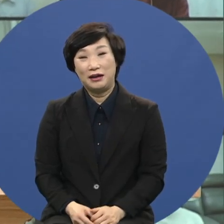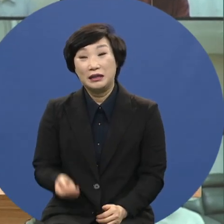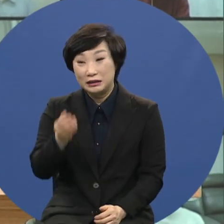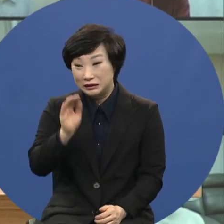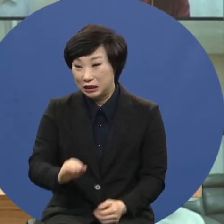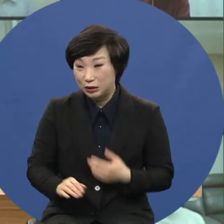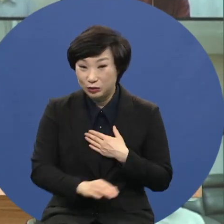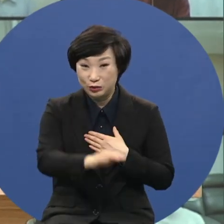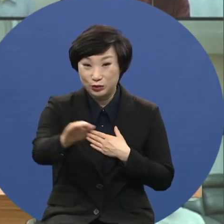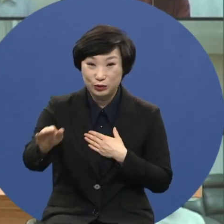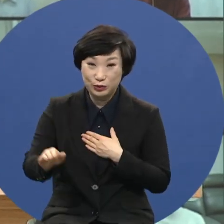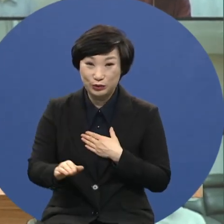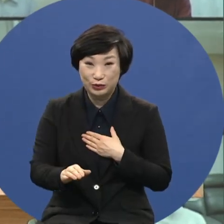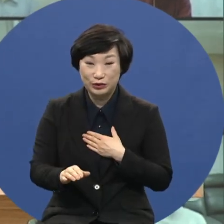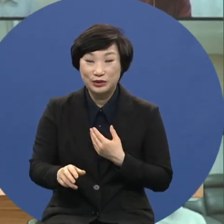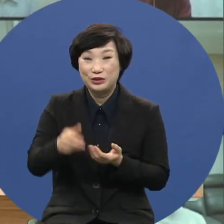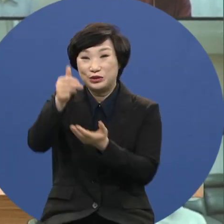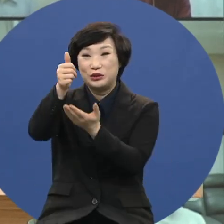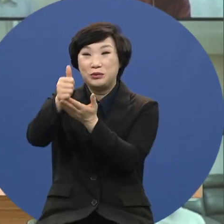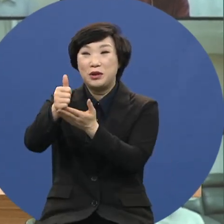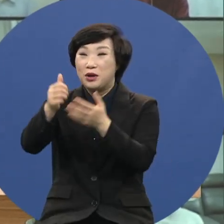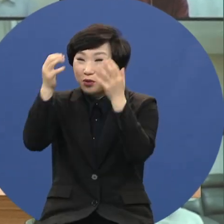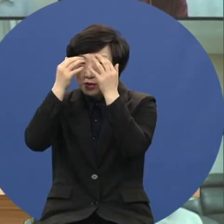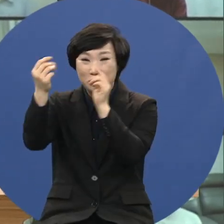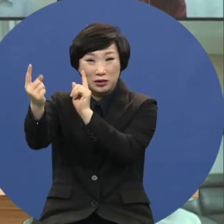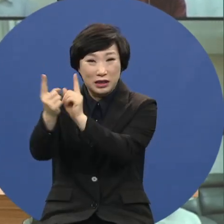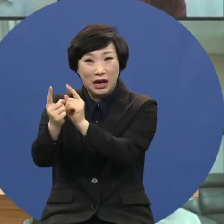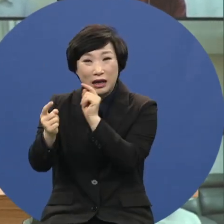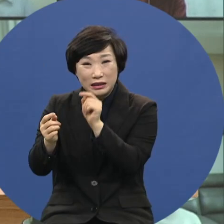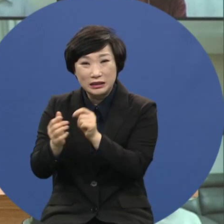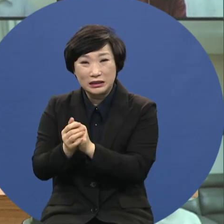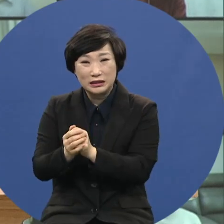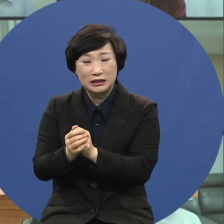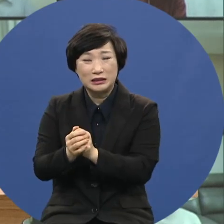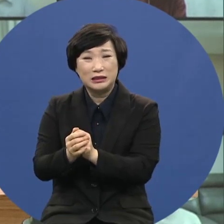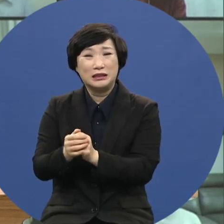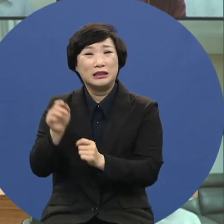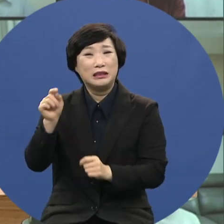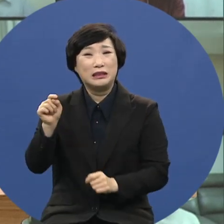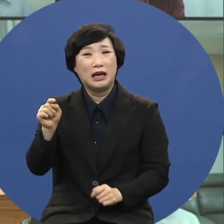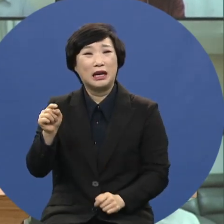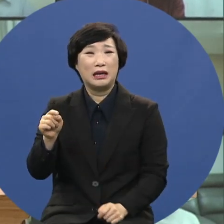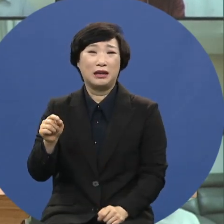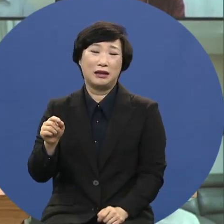그런데도 우리는 주님이 당하신 그 어마어마한 고통이